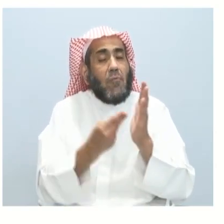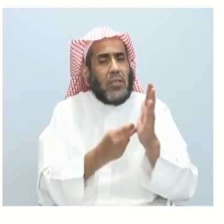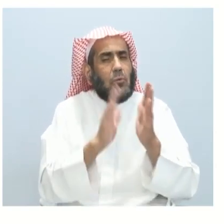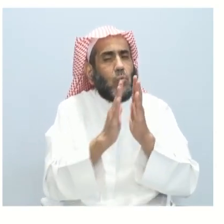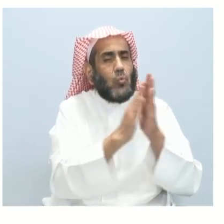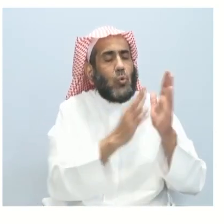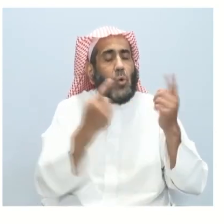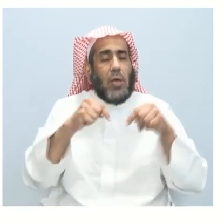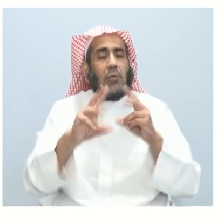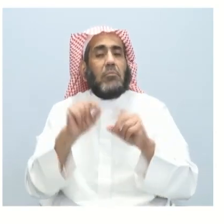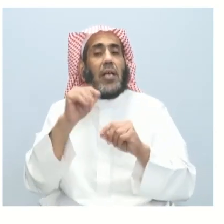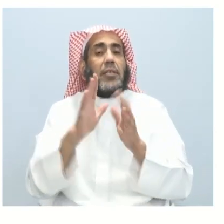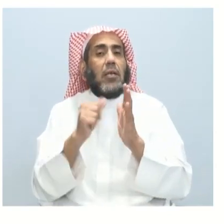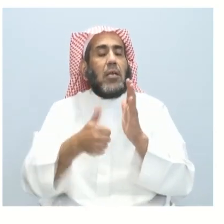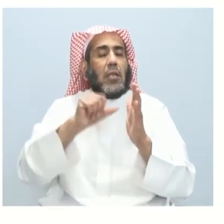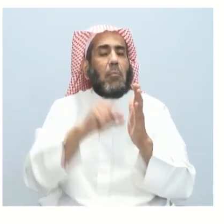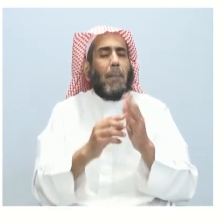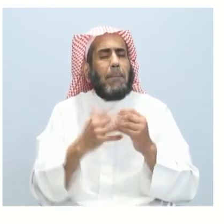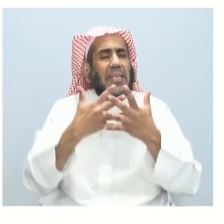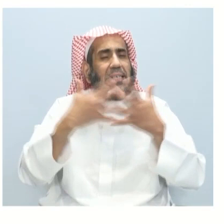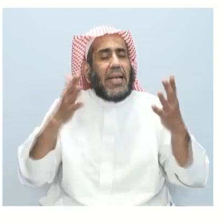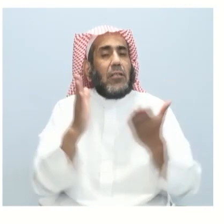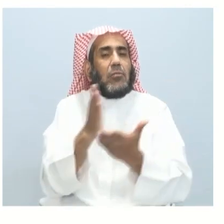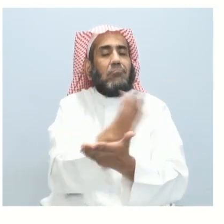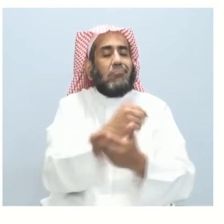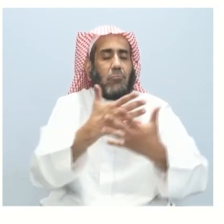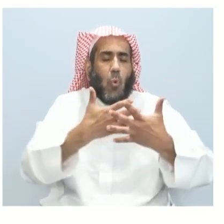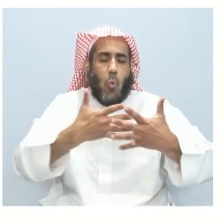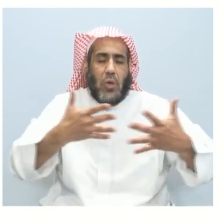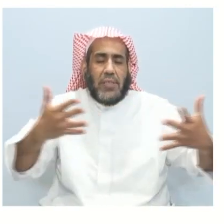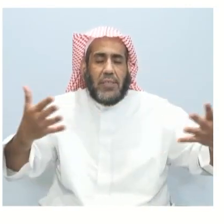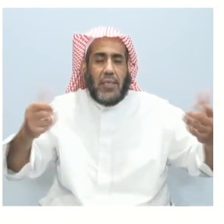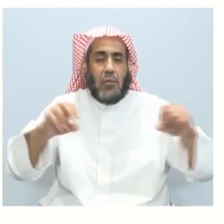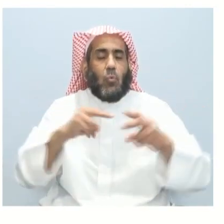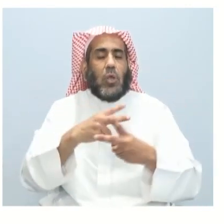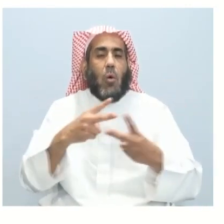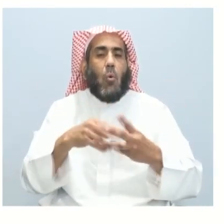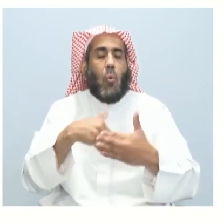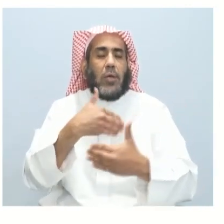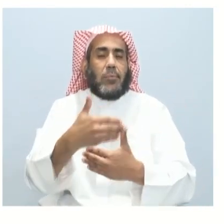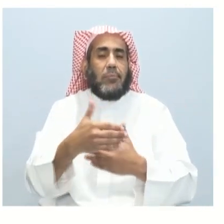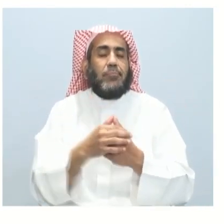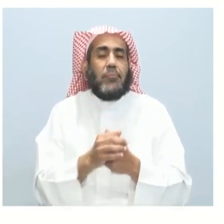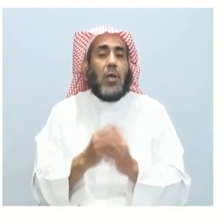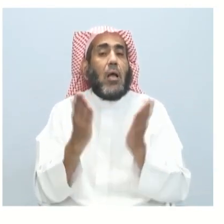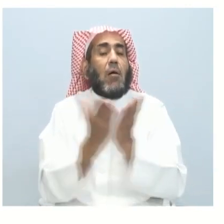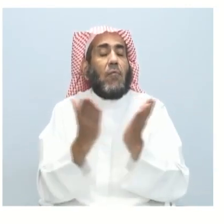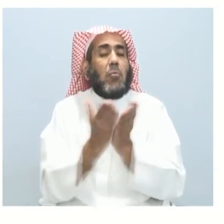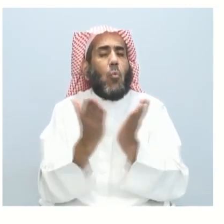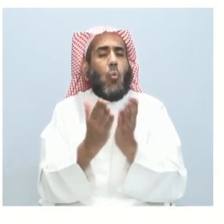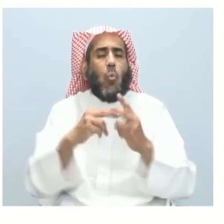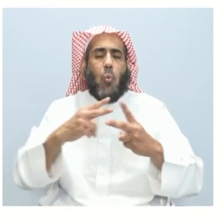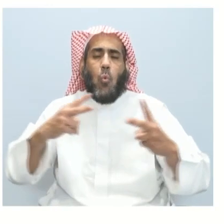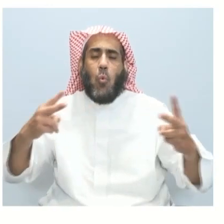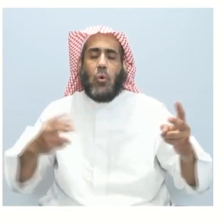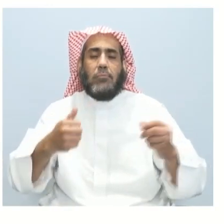وصل عصر الحديث امتاز النقد الادبي هنا بسعه المجال توسع النقد الادبي كثيرا وتنوع واصبح هنا يعني في المدرسه ظهرت مدارس